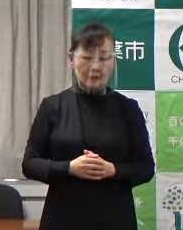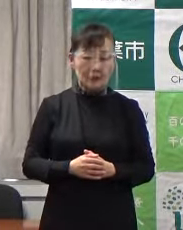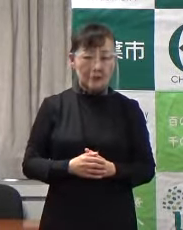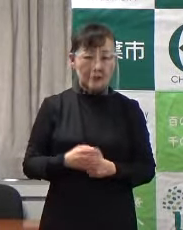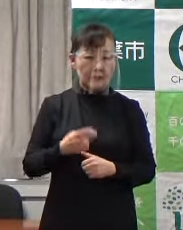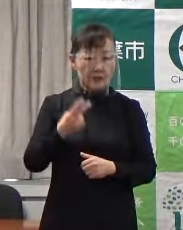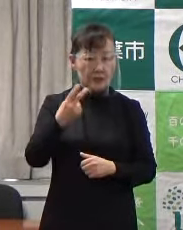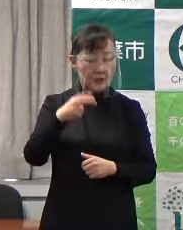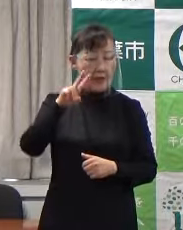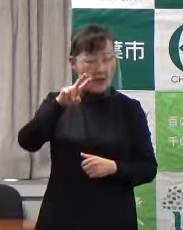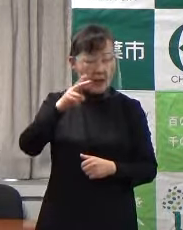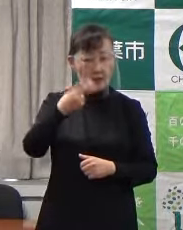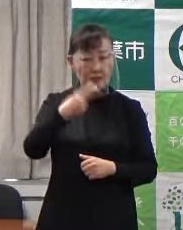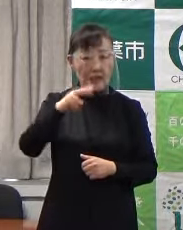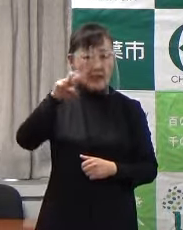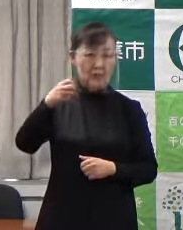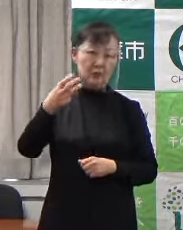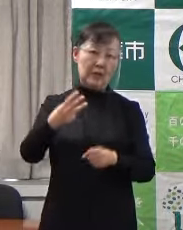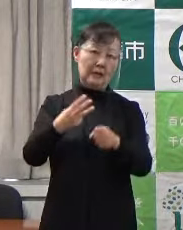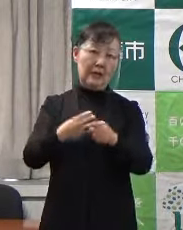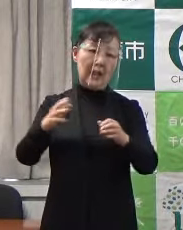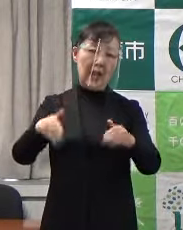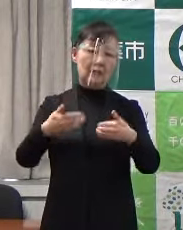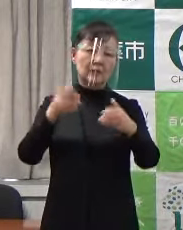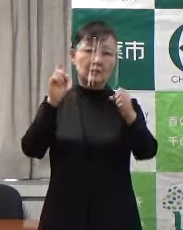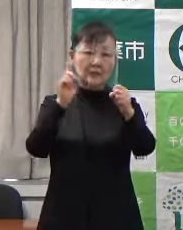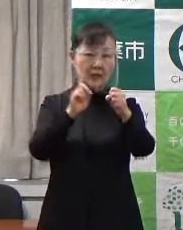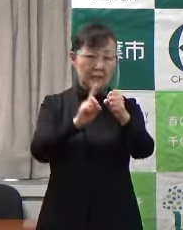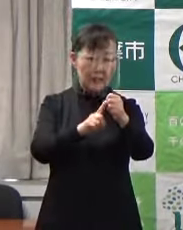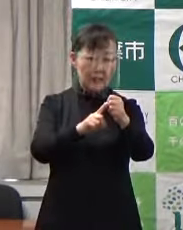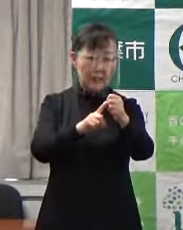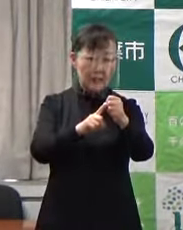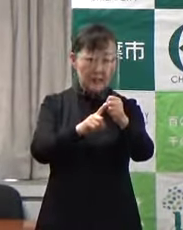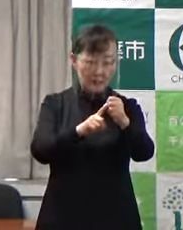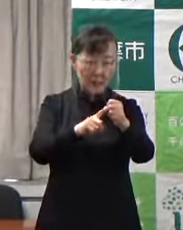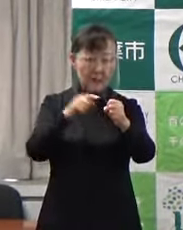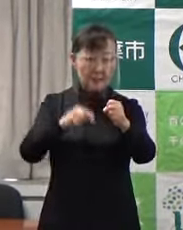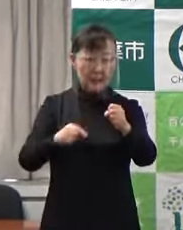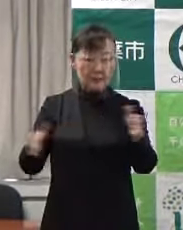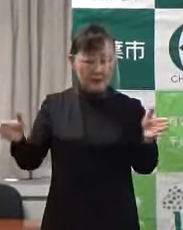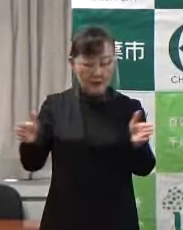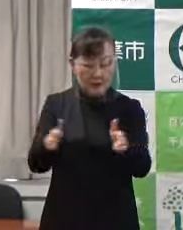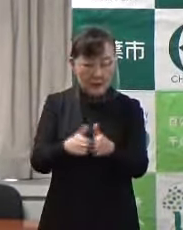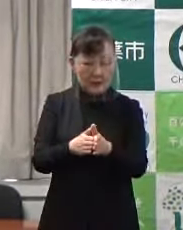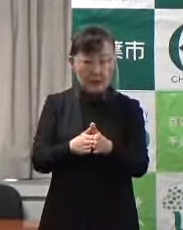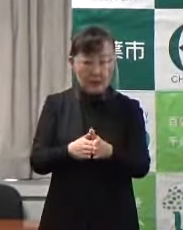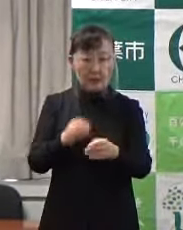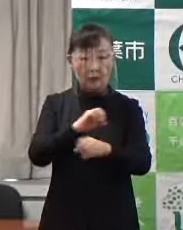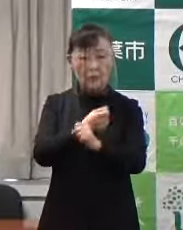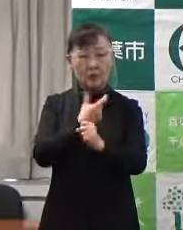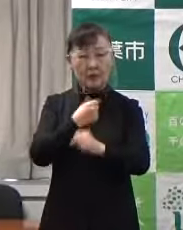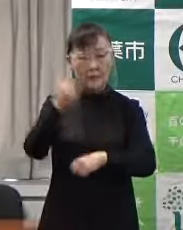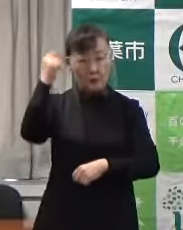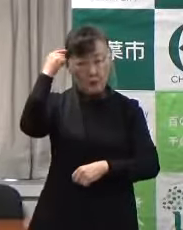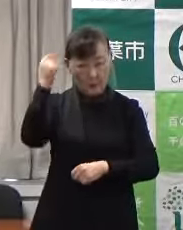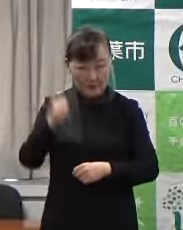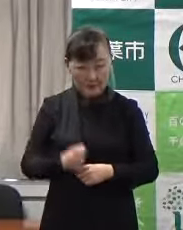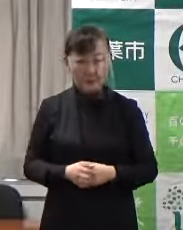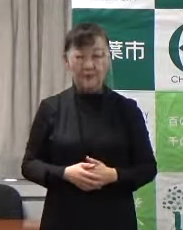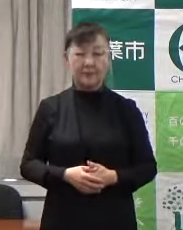2023年春に向けてですね、協議会としてもですね、一致団結して取り組んでいきたいというふうに思っ